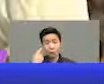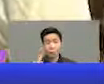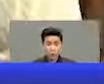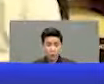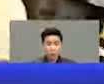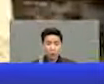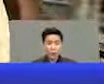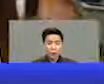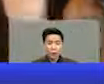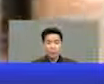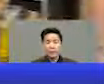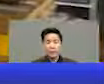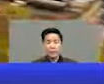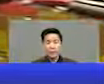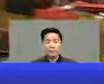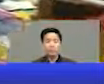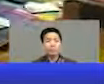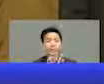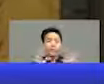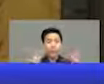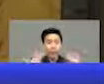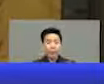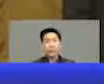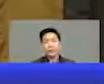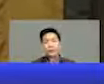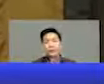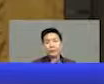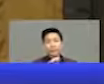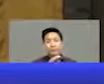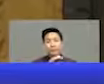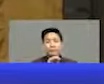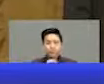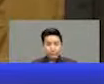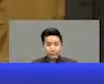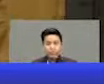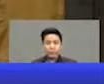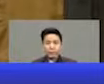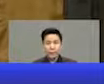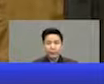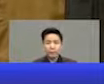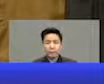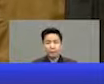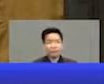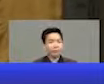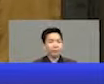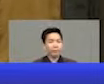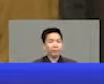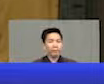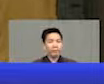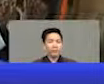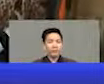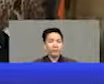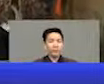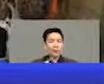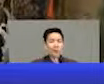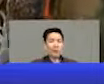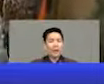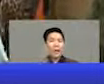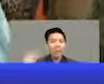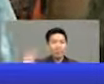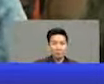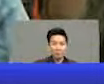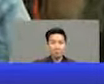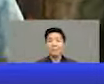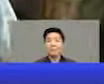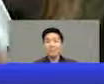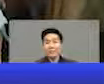ามานะครับก็คาดว่าประมาณสิ้นปีนี้จะมีนักท่องเที่ยวชาวจีนจะมีการ